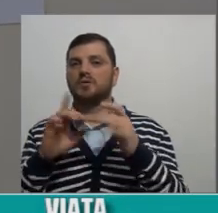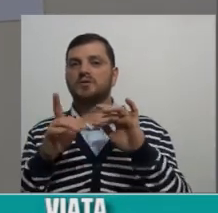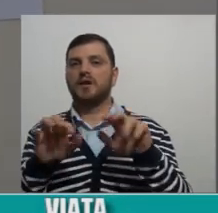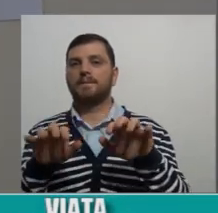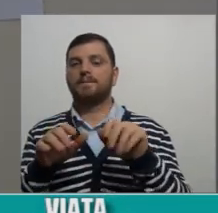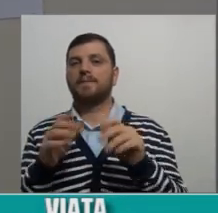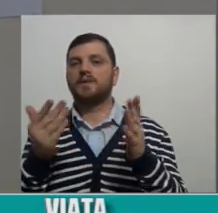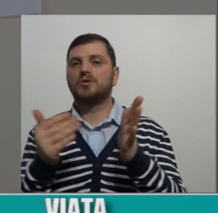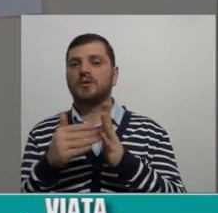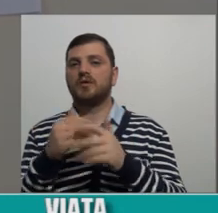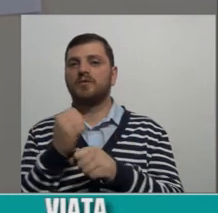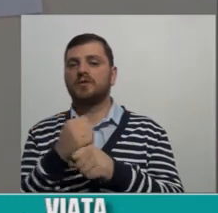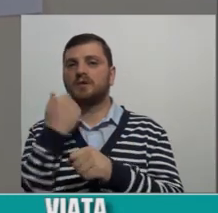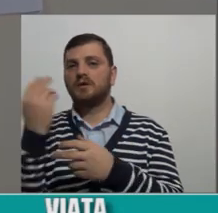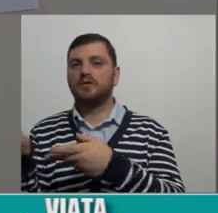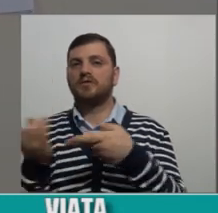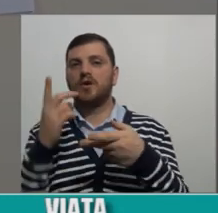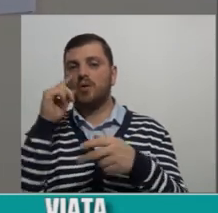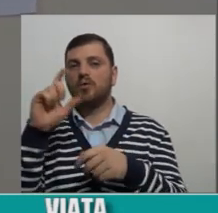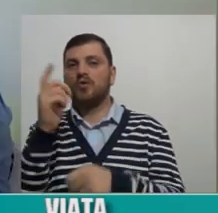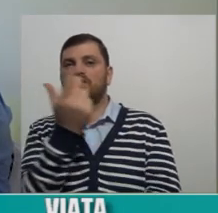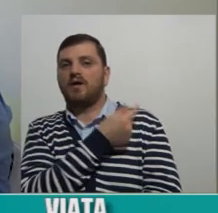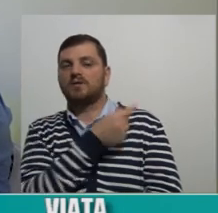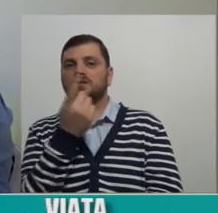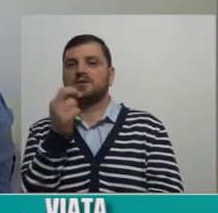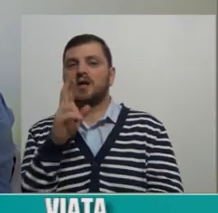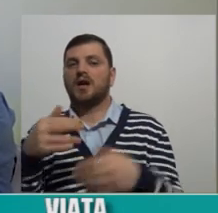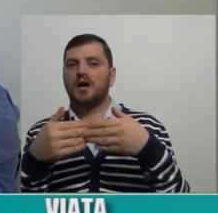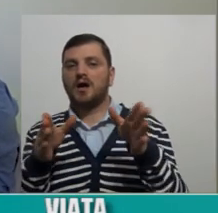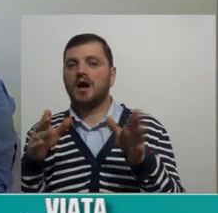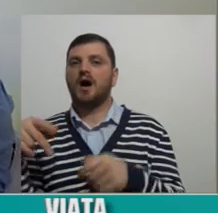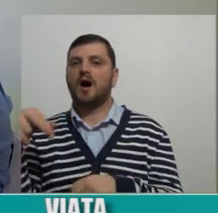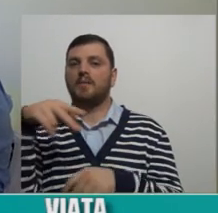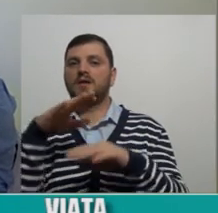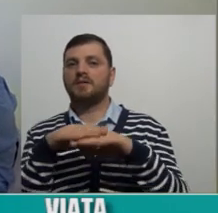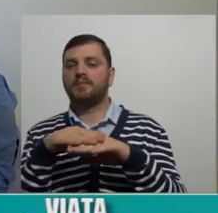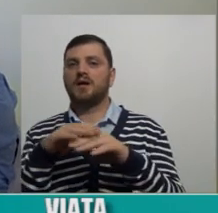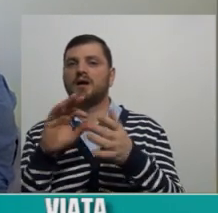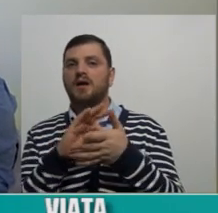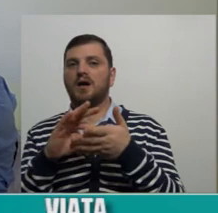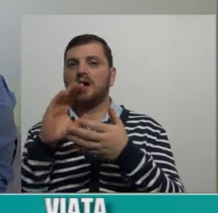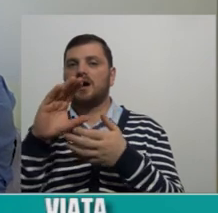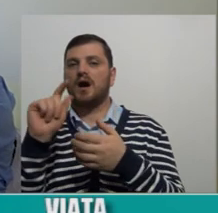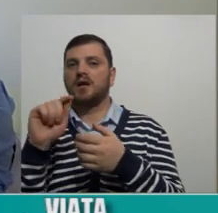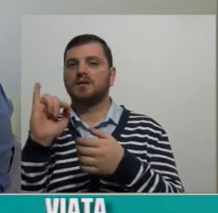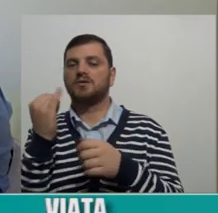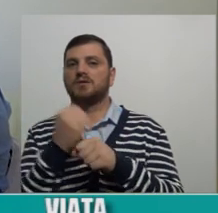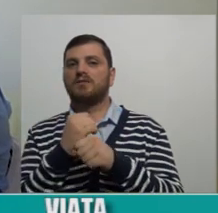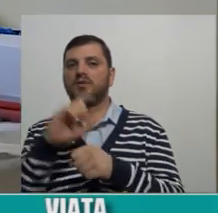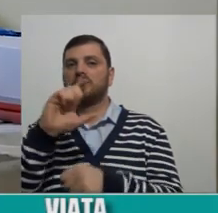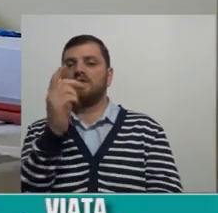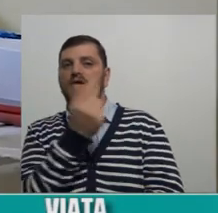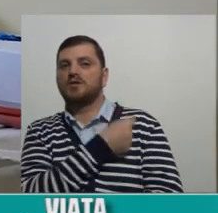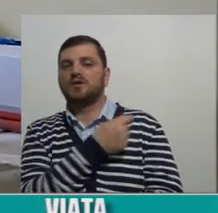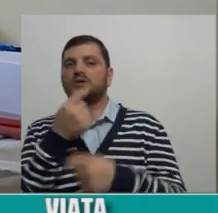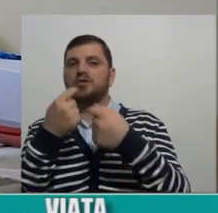face ce ar trebui să se facă în momentul când vine omul să se vaccineze, dar s-a dat drumul, s-a mers pe caiet și s-a